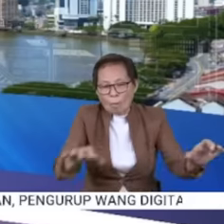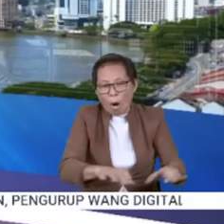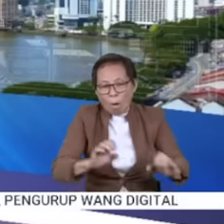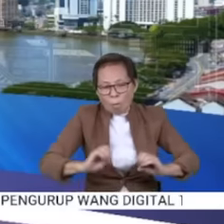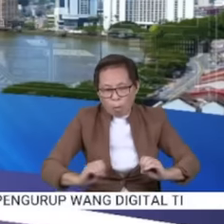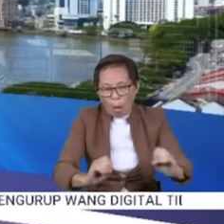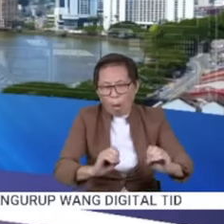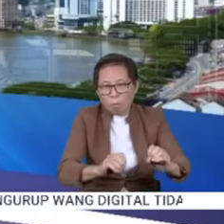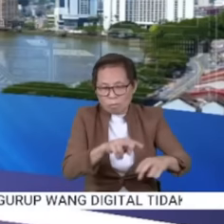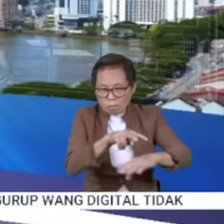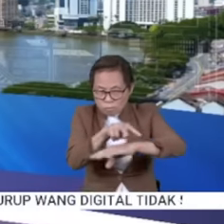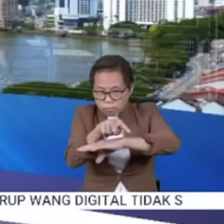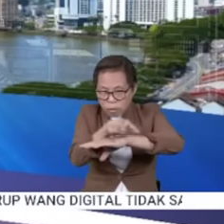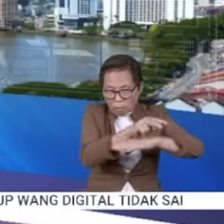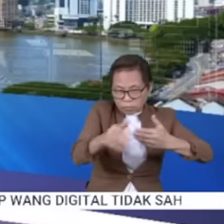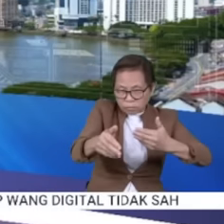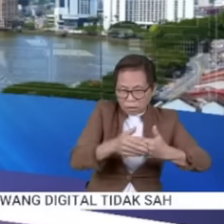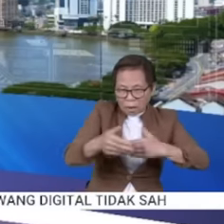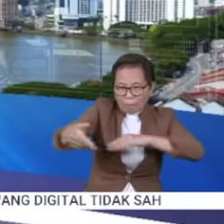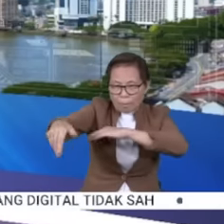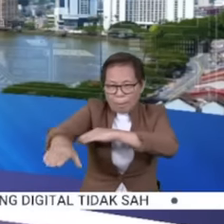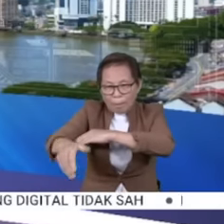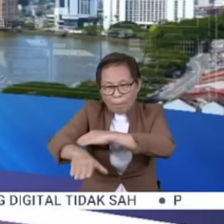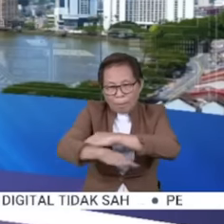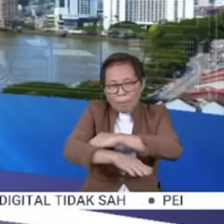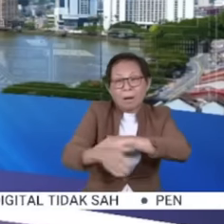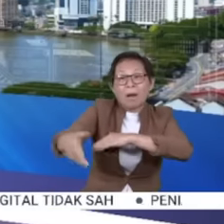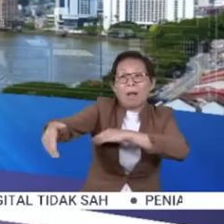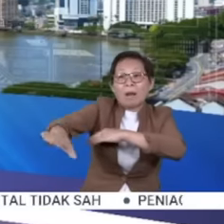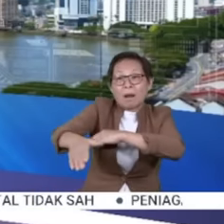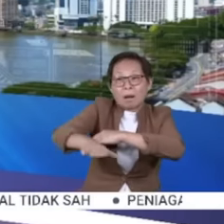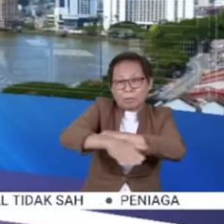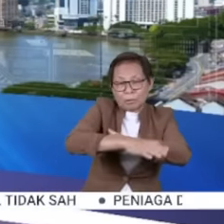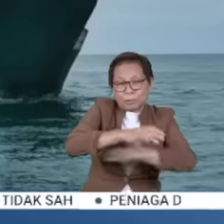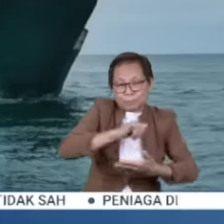operasi pemantauan berdekatan perairan tersebut